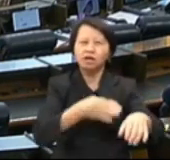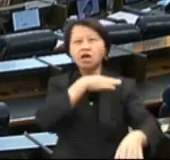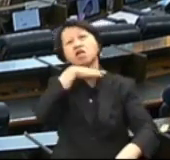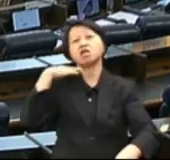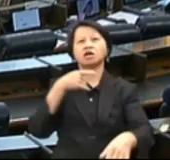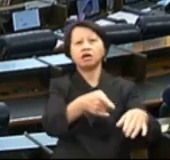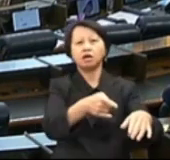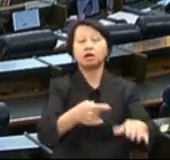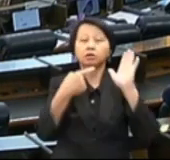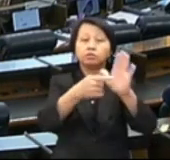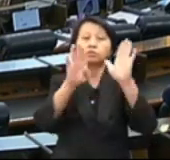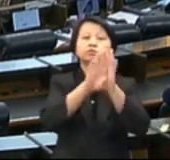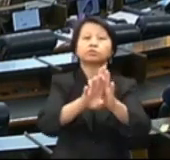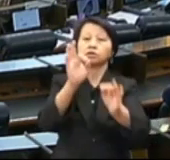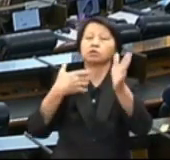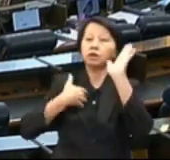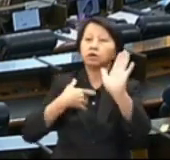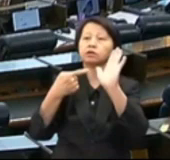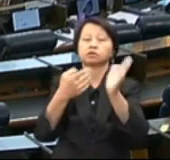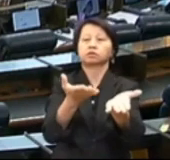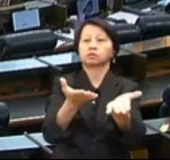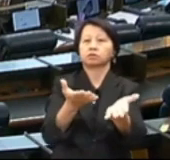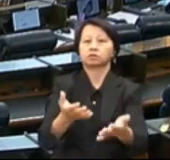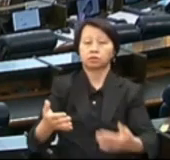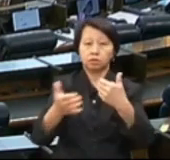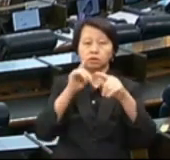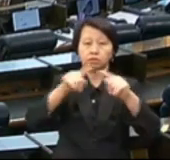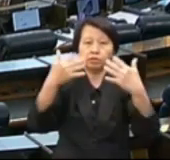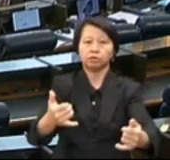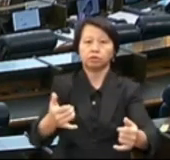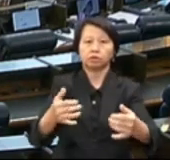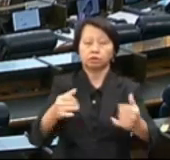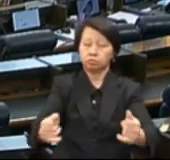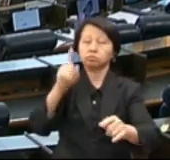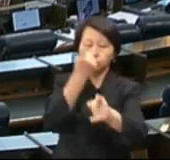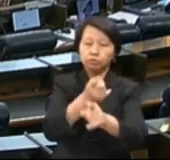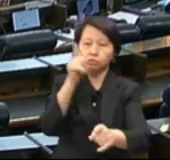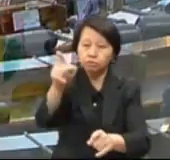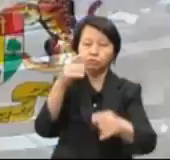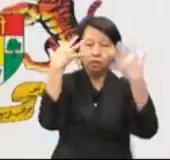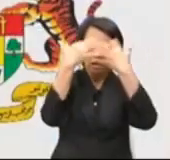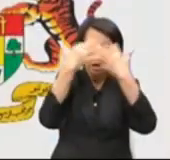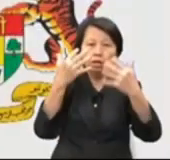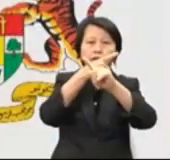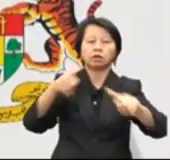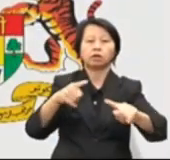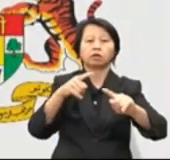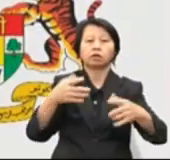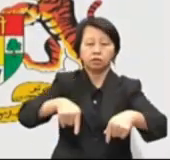Tunjukkan bukti kalau ada tapi kakak ini memang meniupkan dewan terima kasih